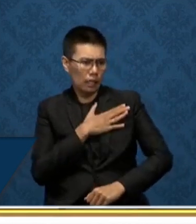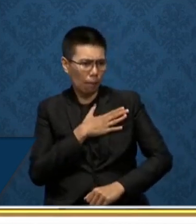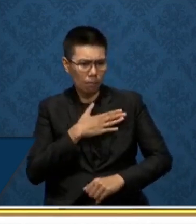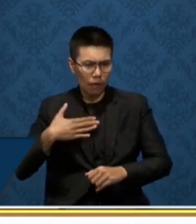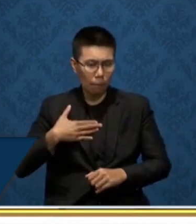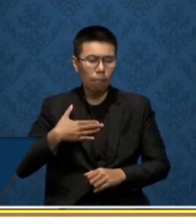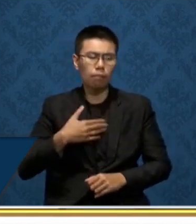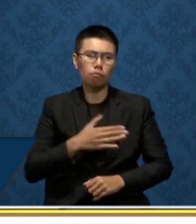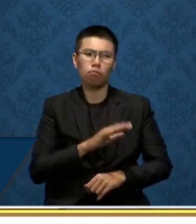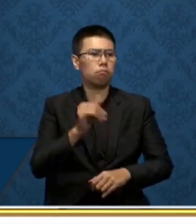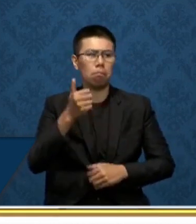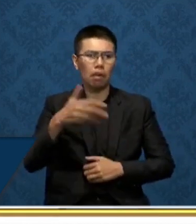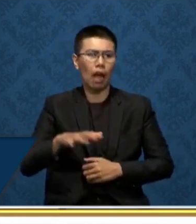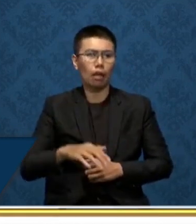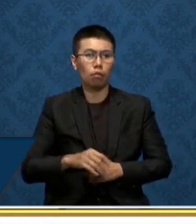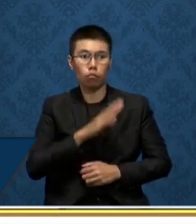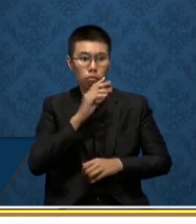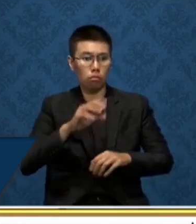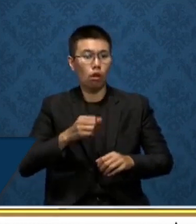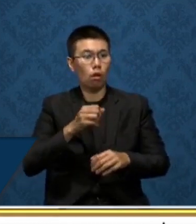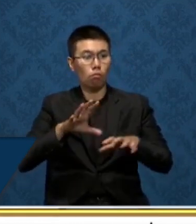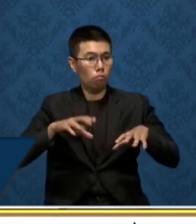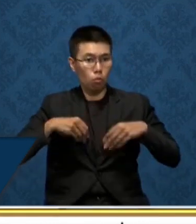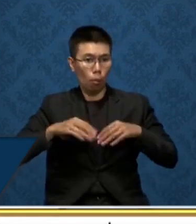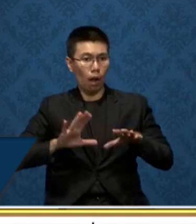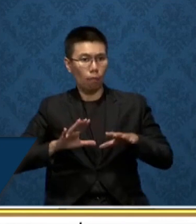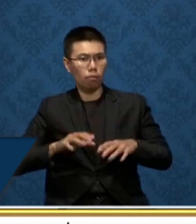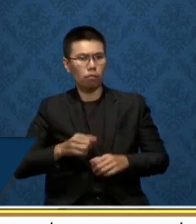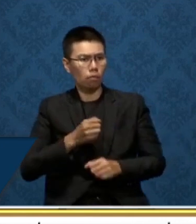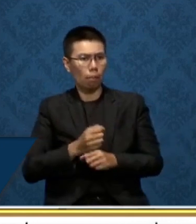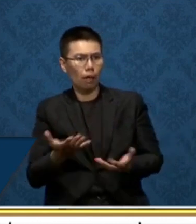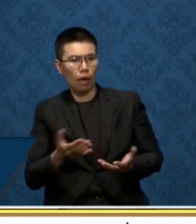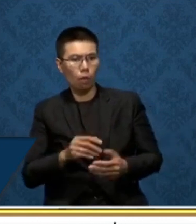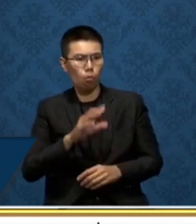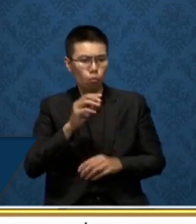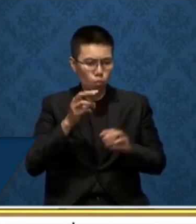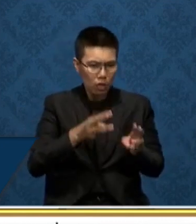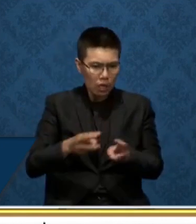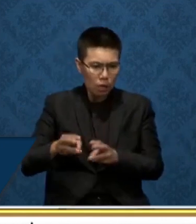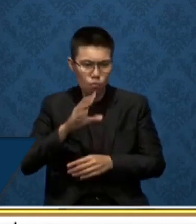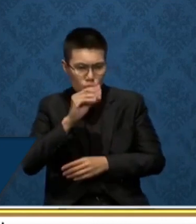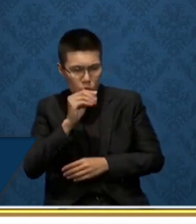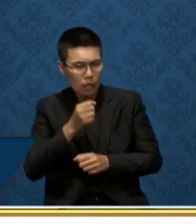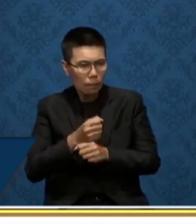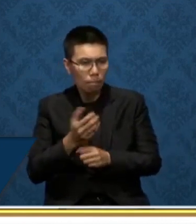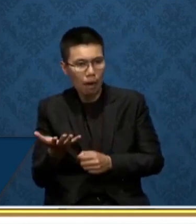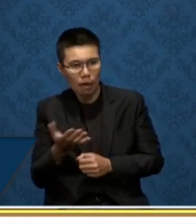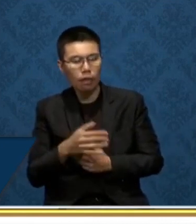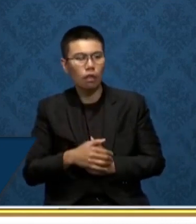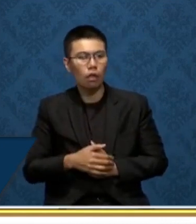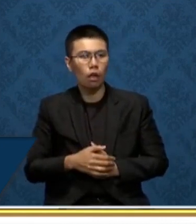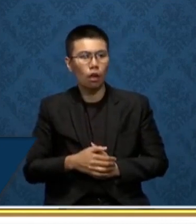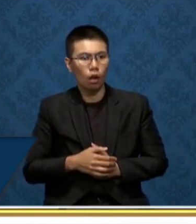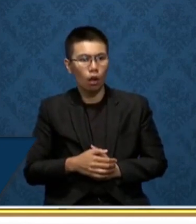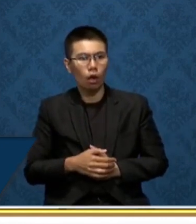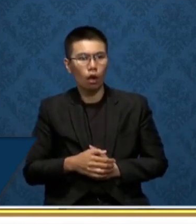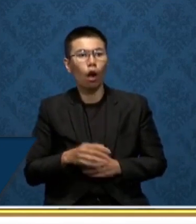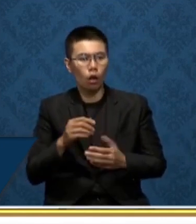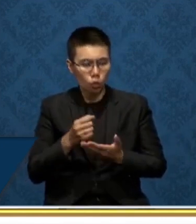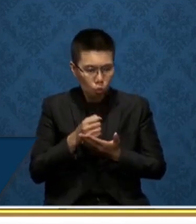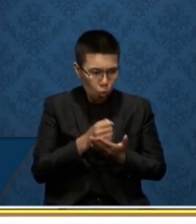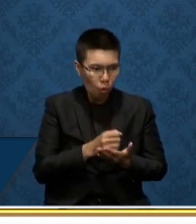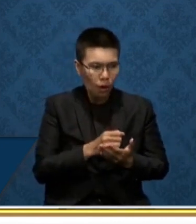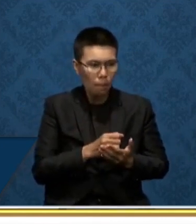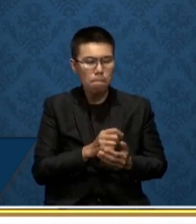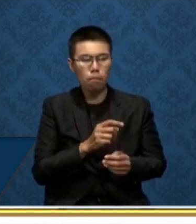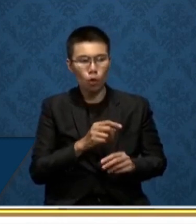ด็กรู้สึกยอมรับไม่ได้ให้ทำยังไงนะครับให้พูดยังไงให้ถอยออกมายังไงนะครับแล้วก็ควรสอดส่องดูแลเพื่อนๆด้วยในกรณี